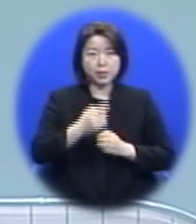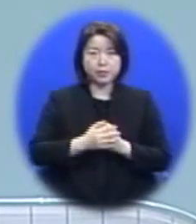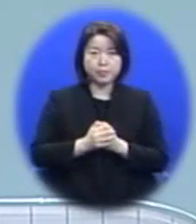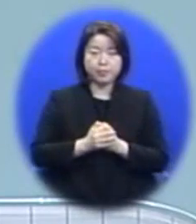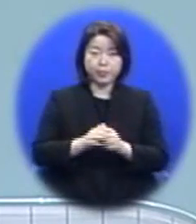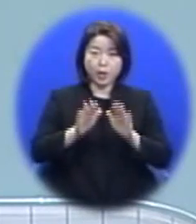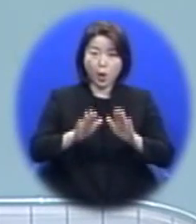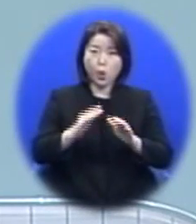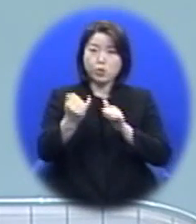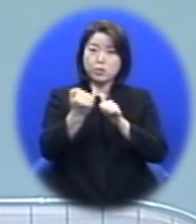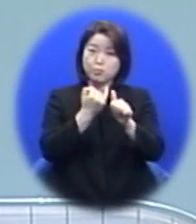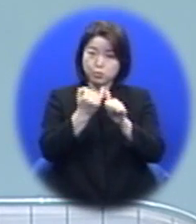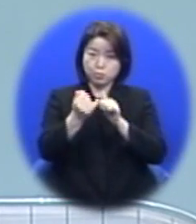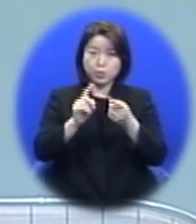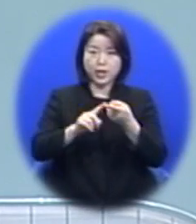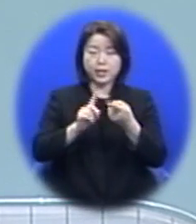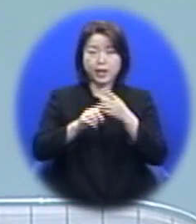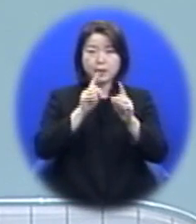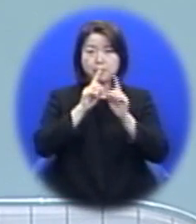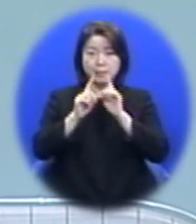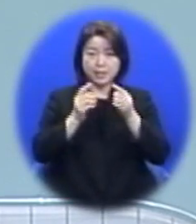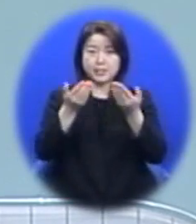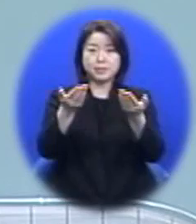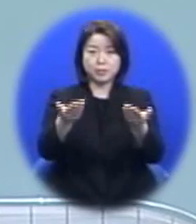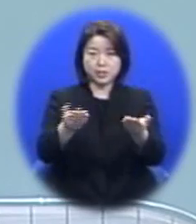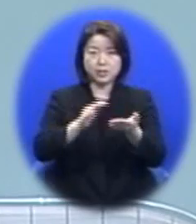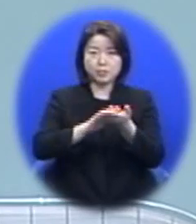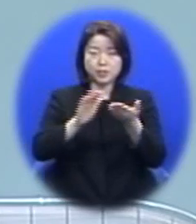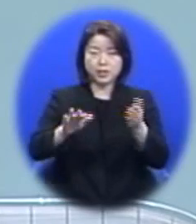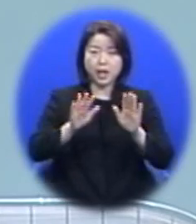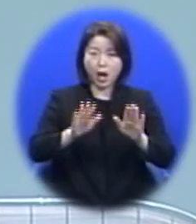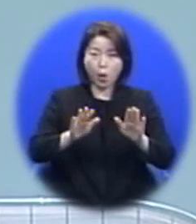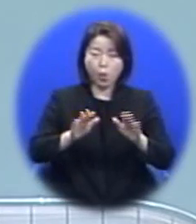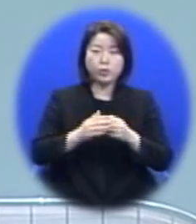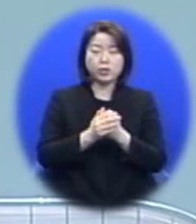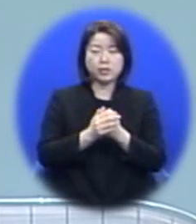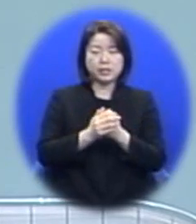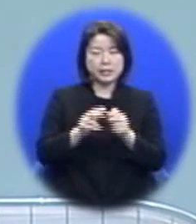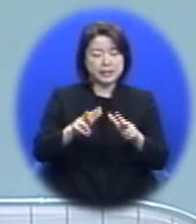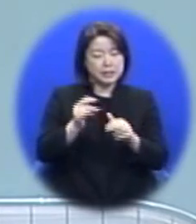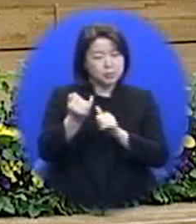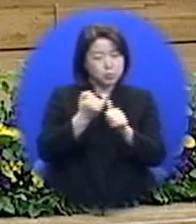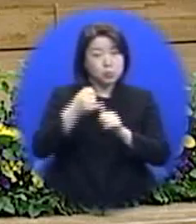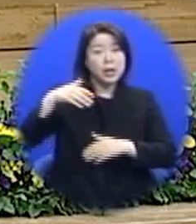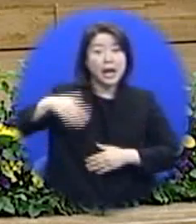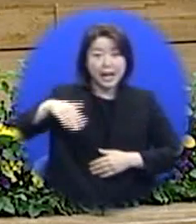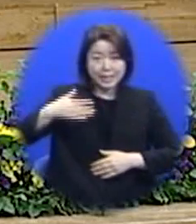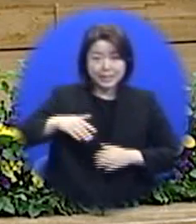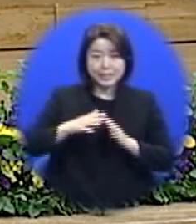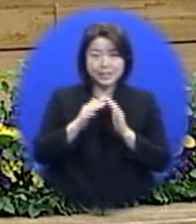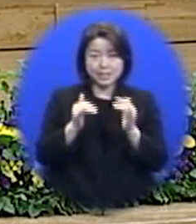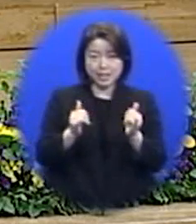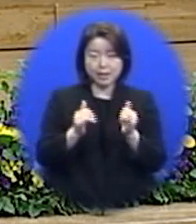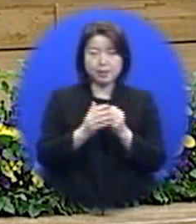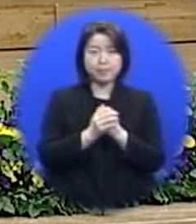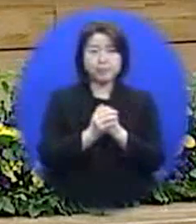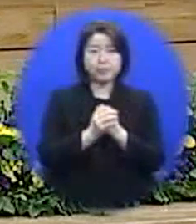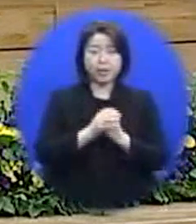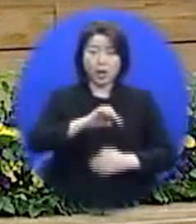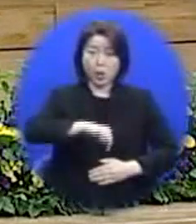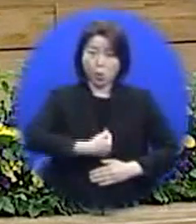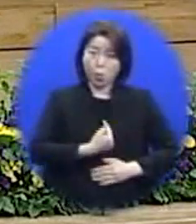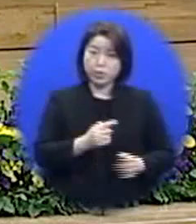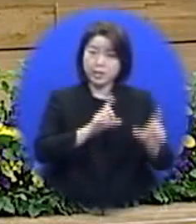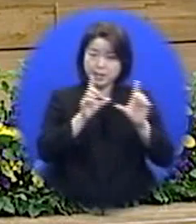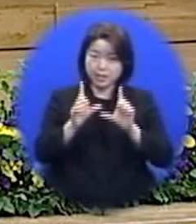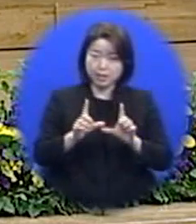오늘은 부부에 대한 말씀을 드립니다. 혹시 여러분 중에 지금 현재 부부가 아니신 분, 혼자